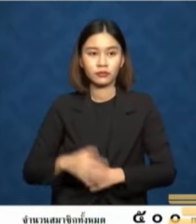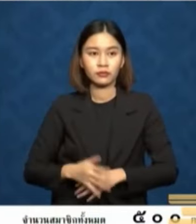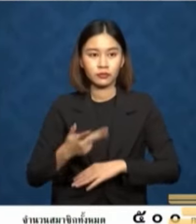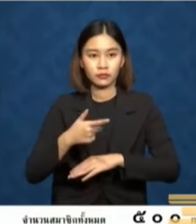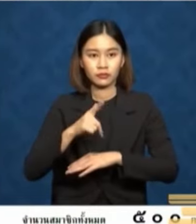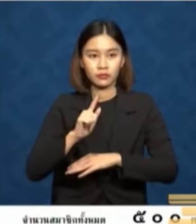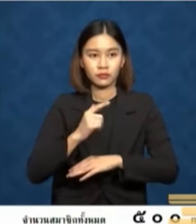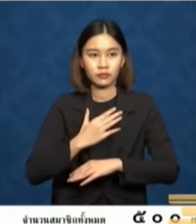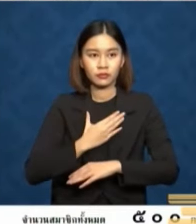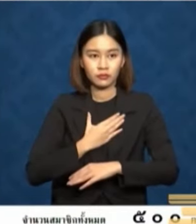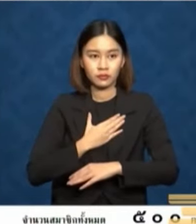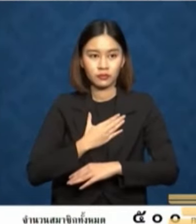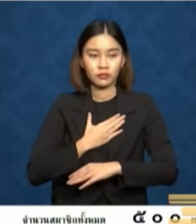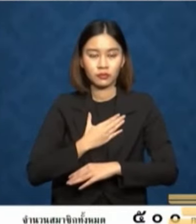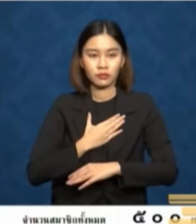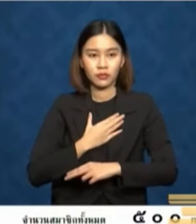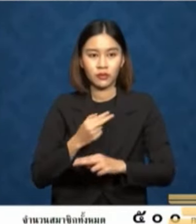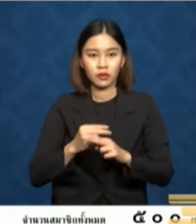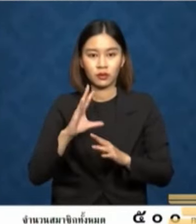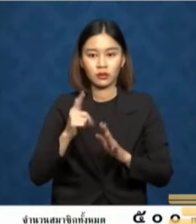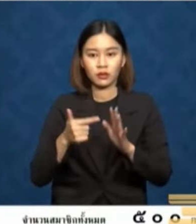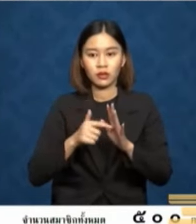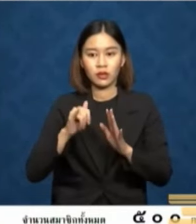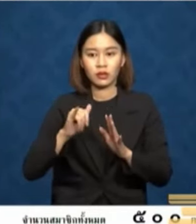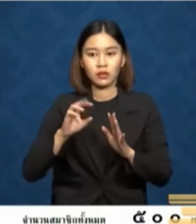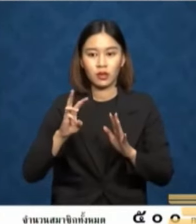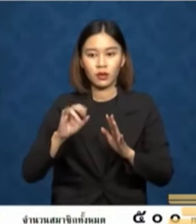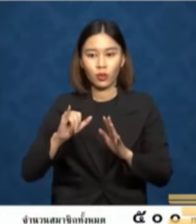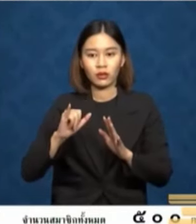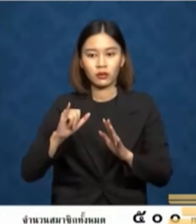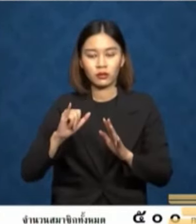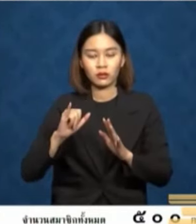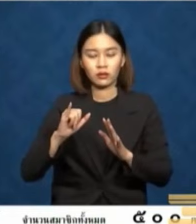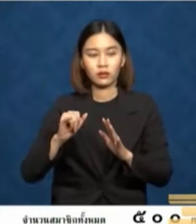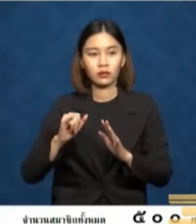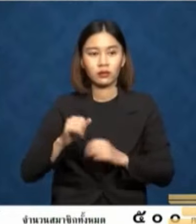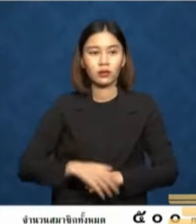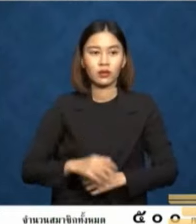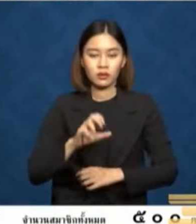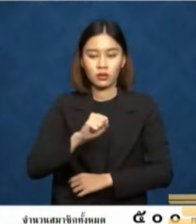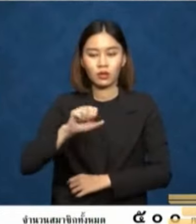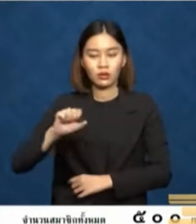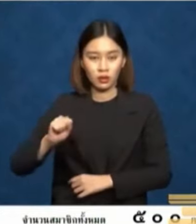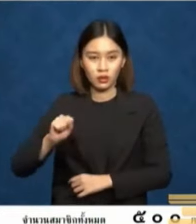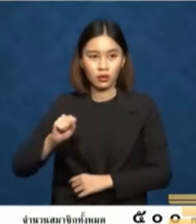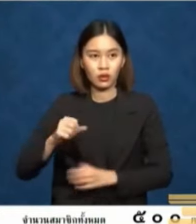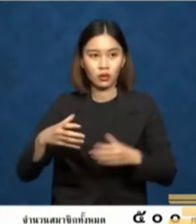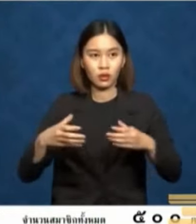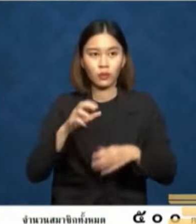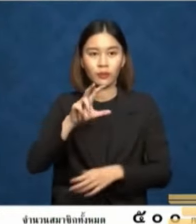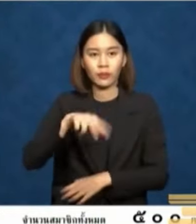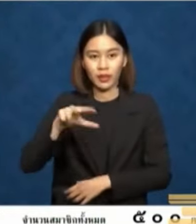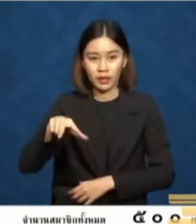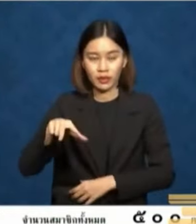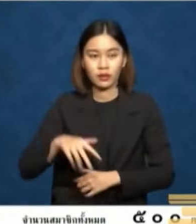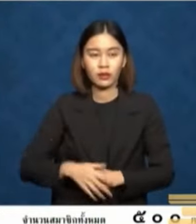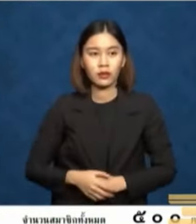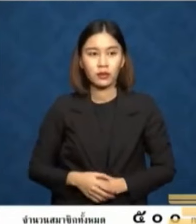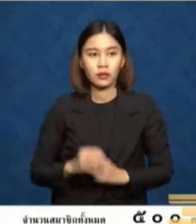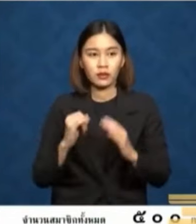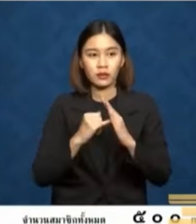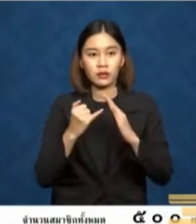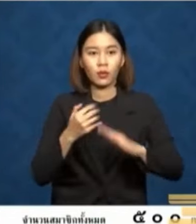ท่านประธานที่เคารพกระผมชัยวัฒนาติณรัตน์ผู้แทนราษฎรพรรคเพื่อไทย